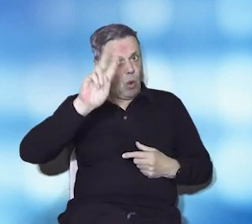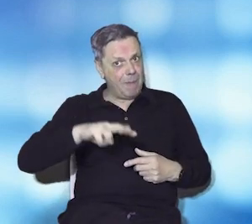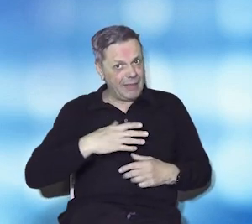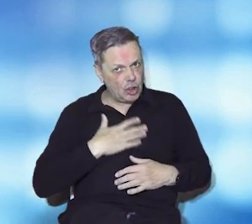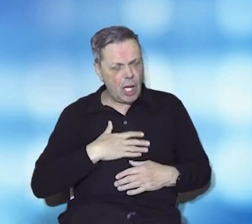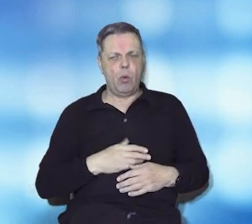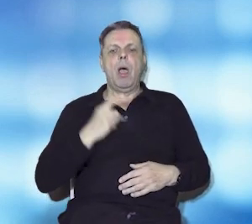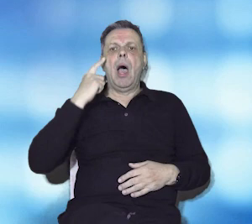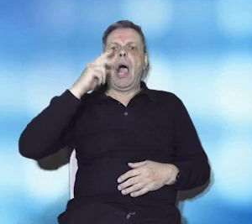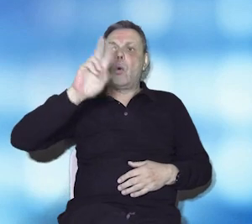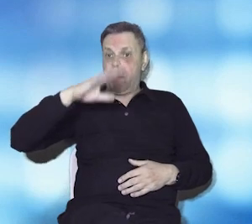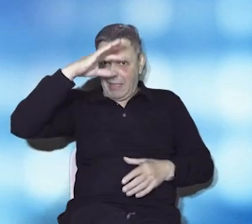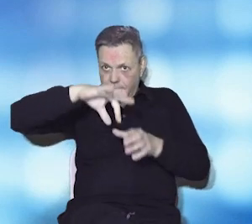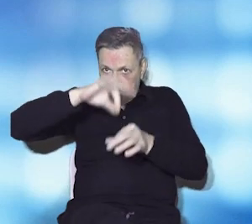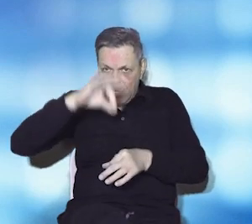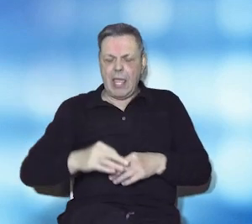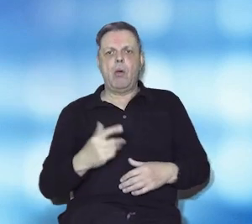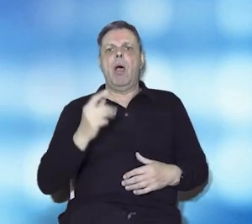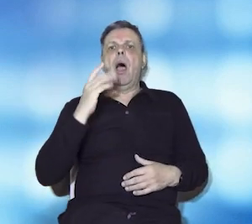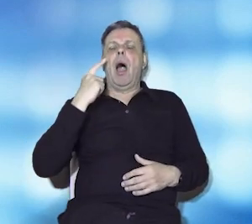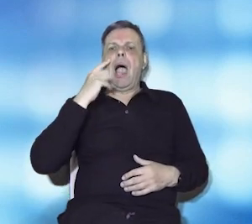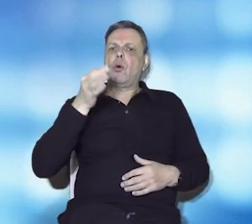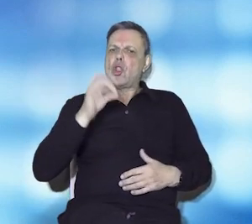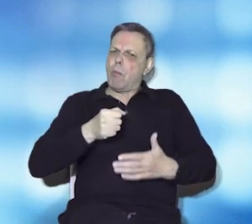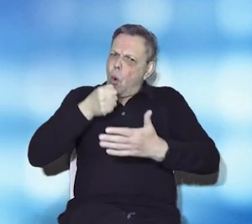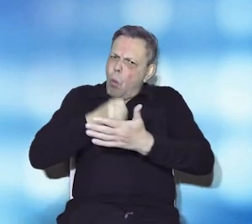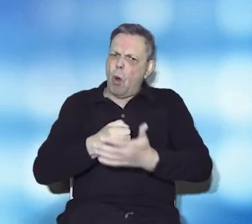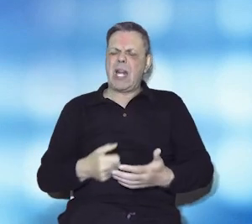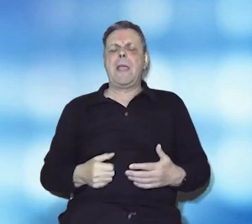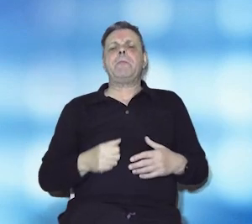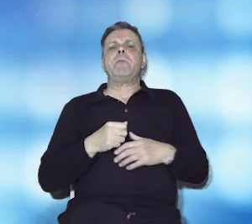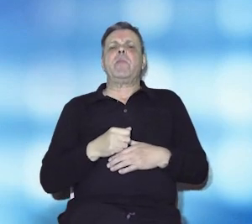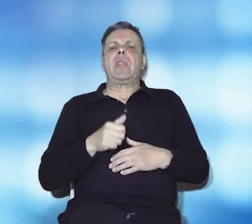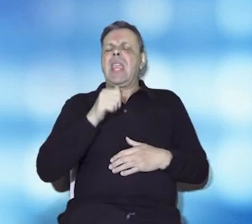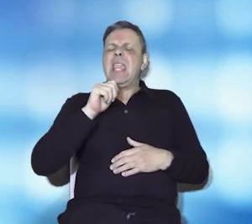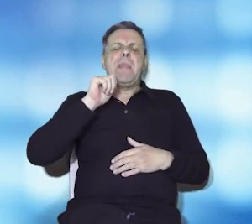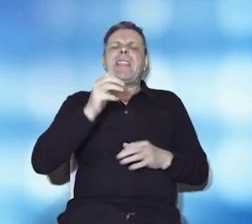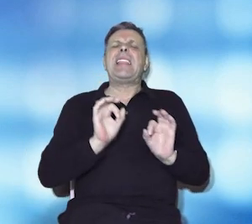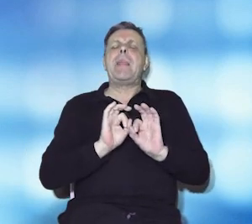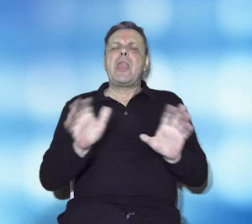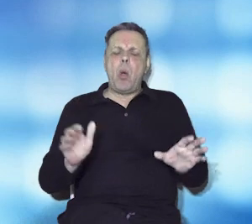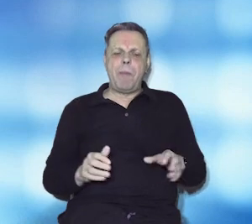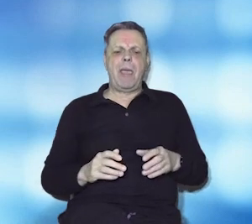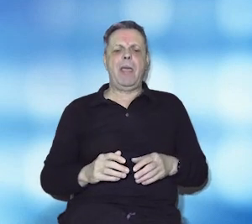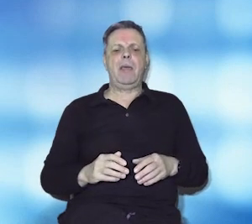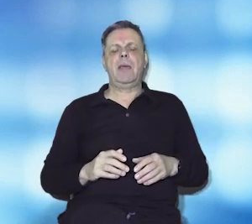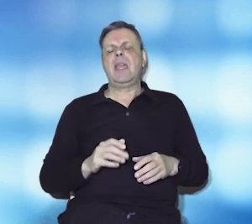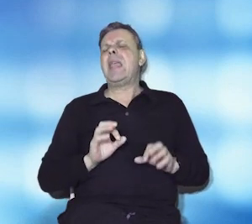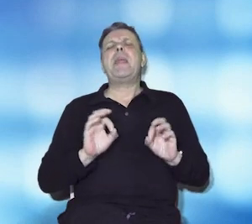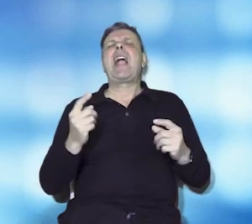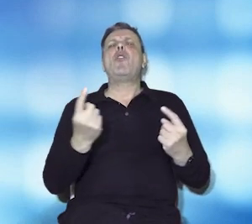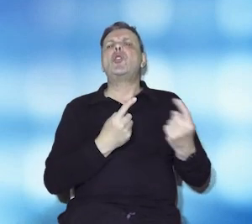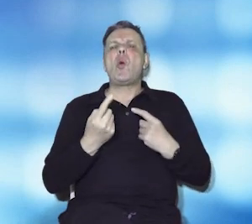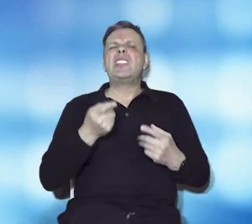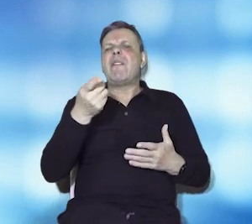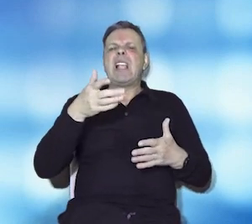ako imate neku ideju, ako ste dovoljno uporni, ustrajni i ne date nikome, odnosno ni nikakvoj situaciji da vas